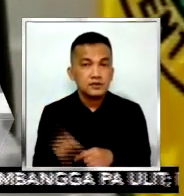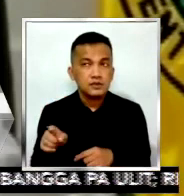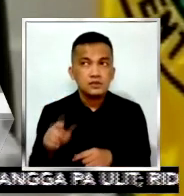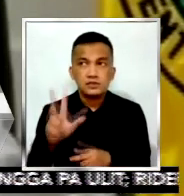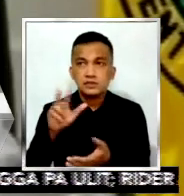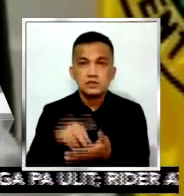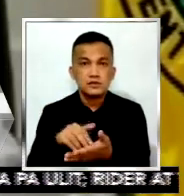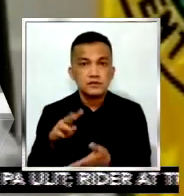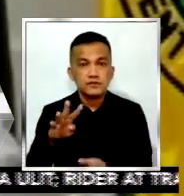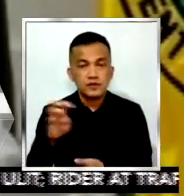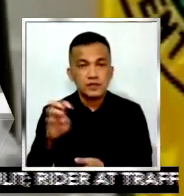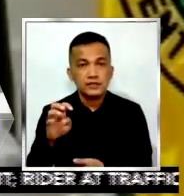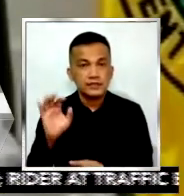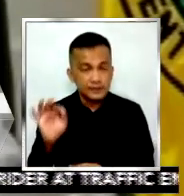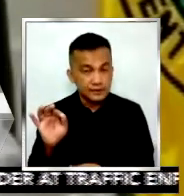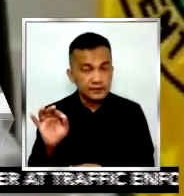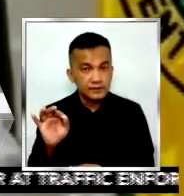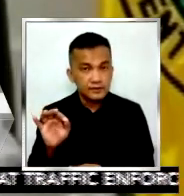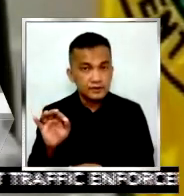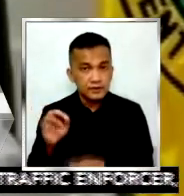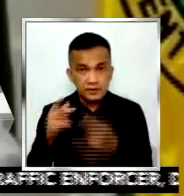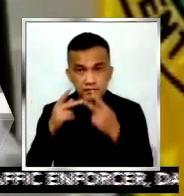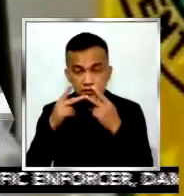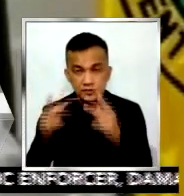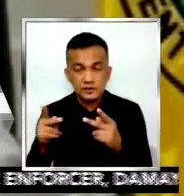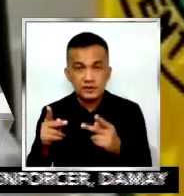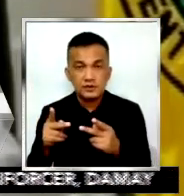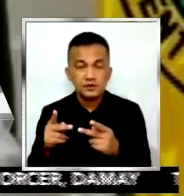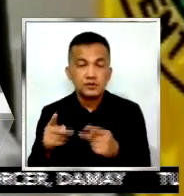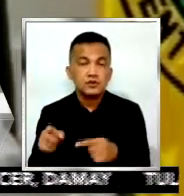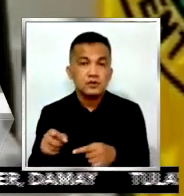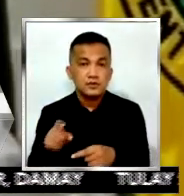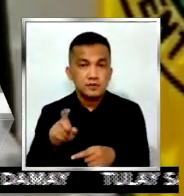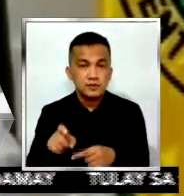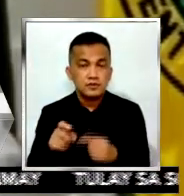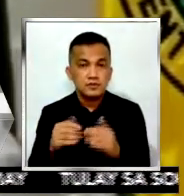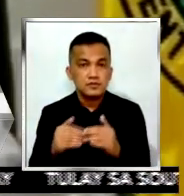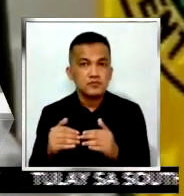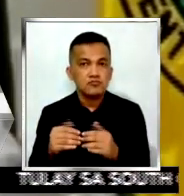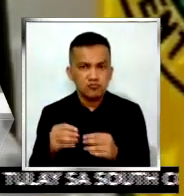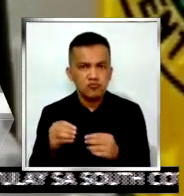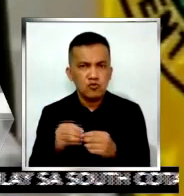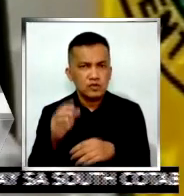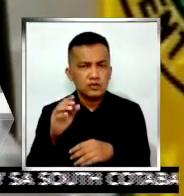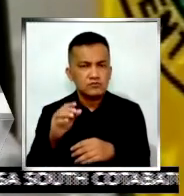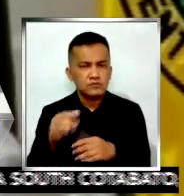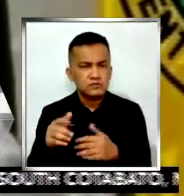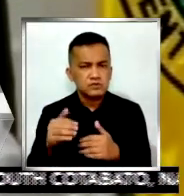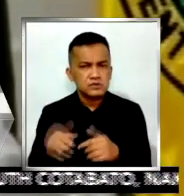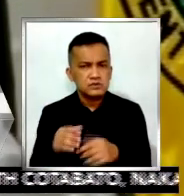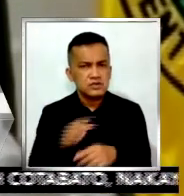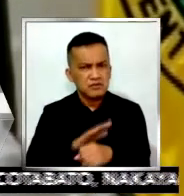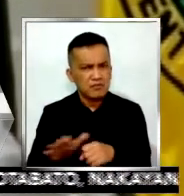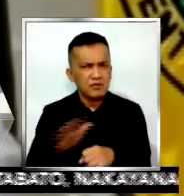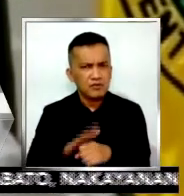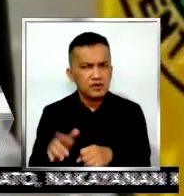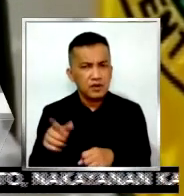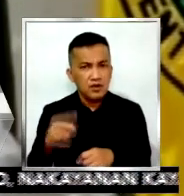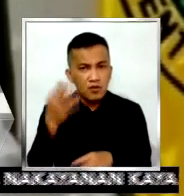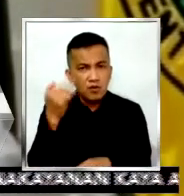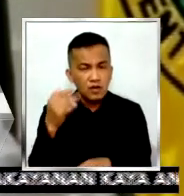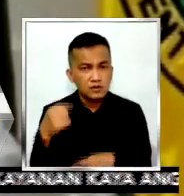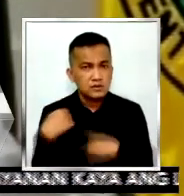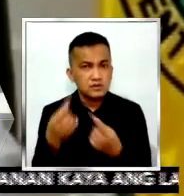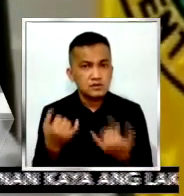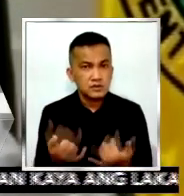3,409. In the public laboratories, that should be more than enough because we donate testing